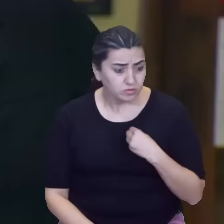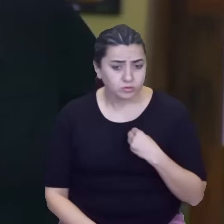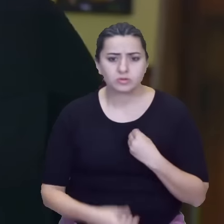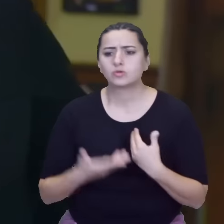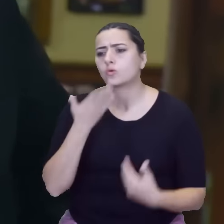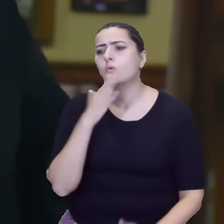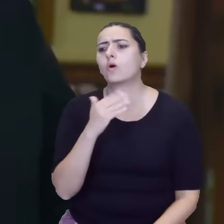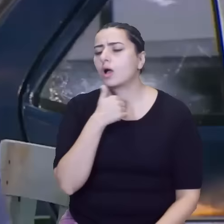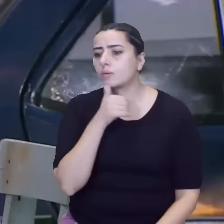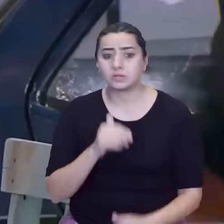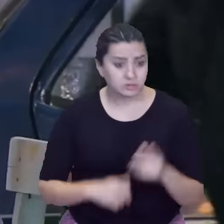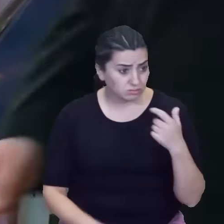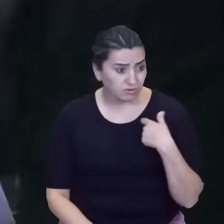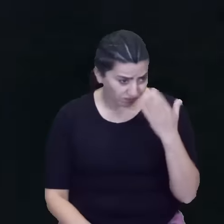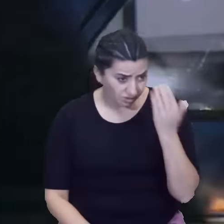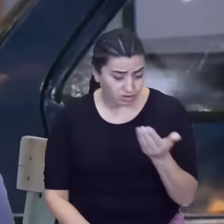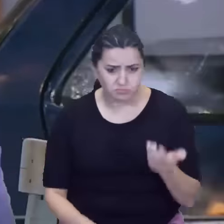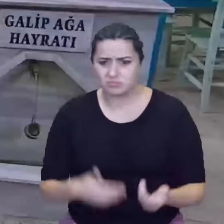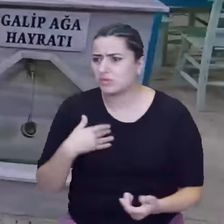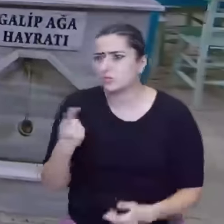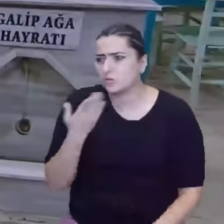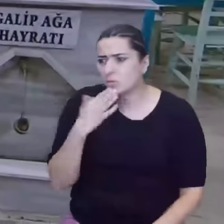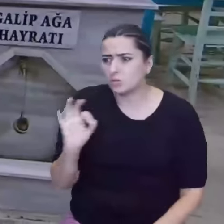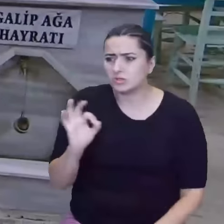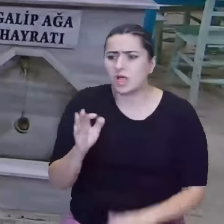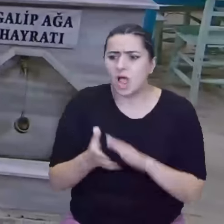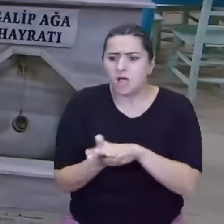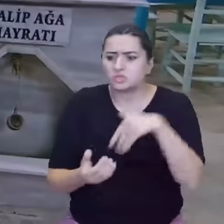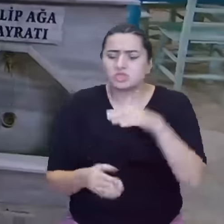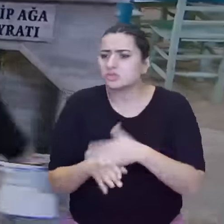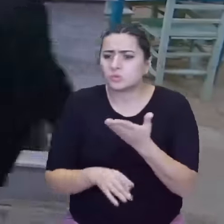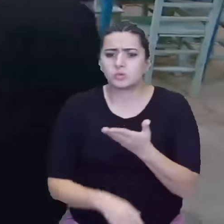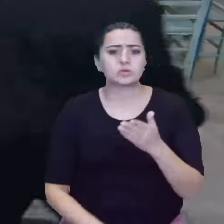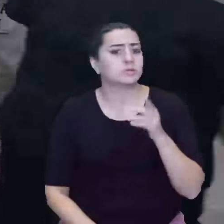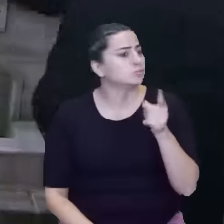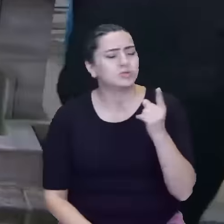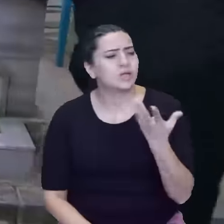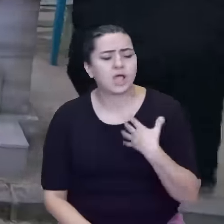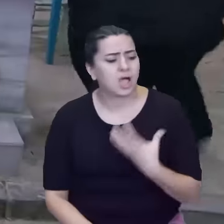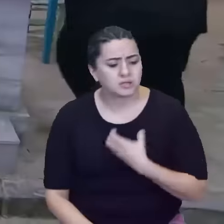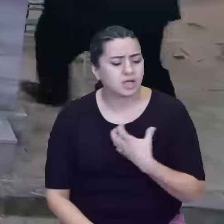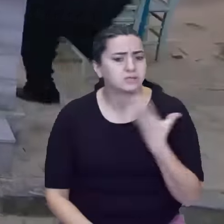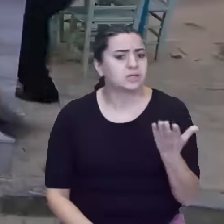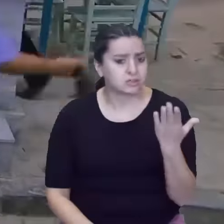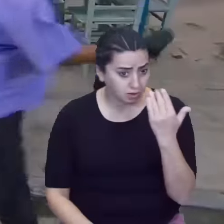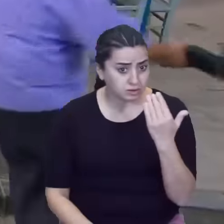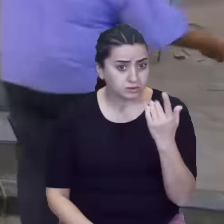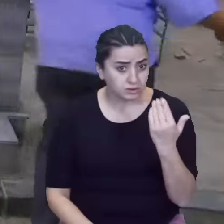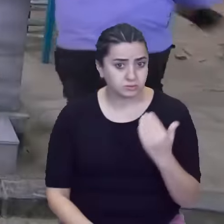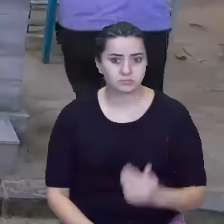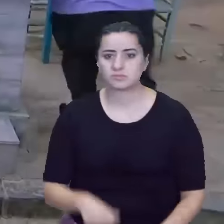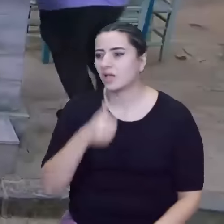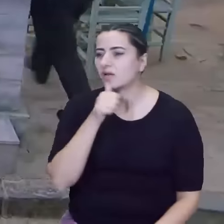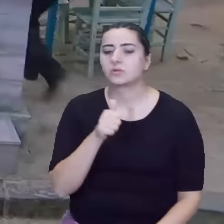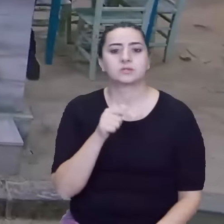Yok abi, öyle bir şey. Ha? Sen bana sadaka mı veriyorsun? Ben niye sadaka vereyim sana abi? Ayakkabıyı niye çıkarıyorsun? Ya sen bu nedir senden çektin? Ayakkabısıyla kovalıyor. Buraya gel.